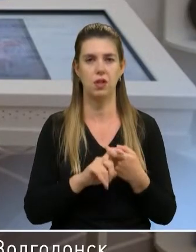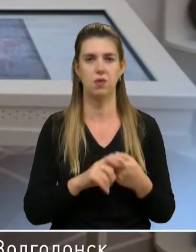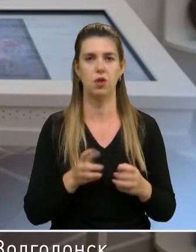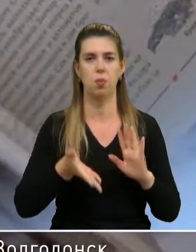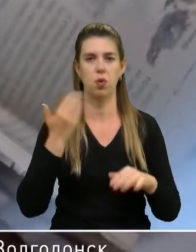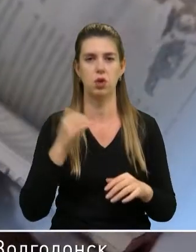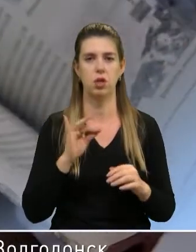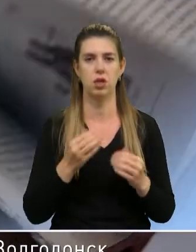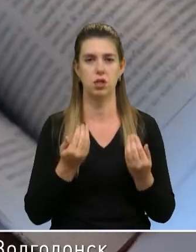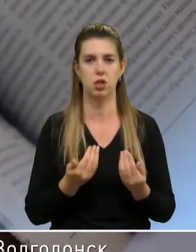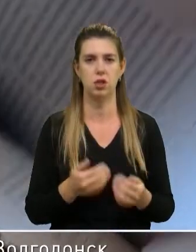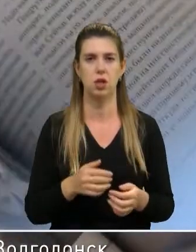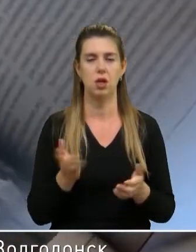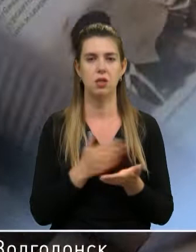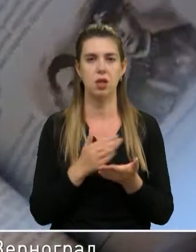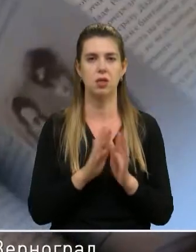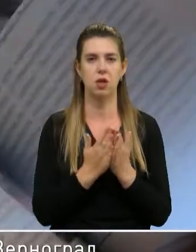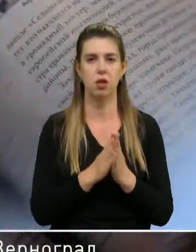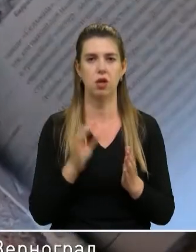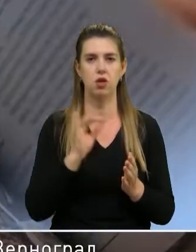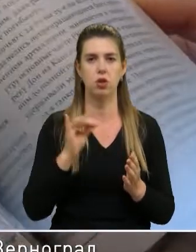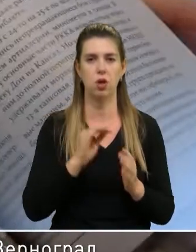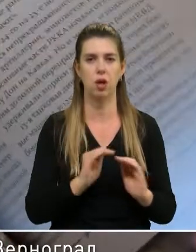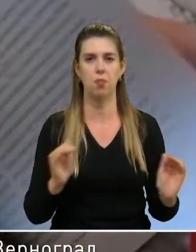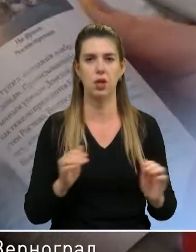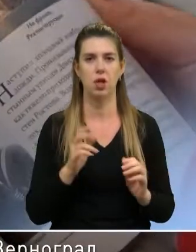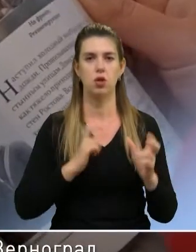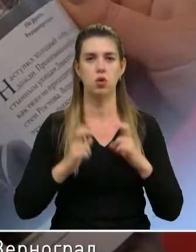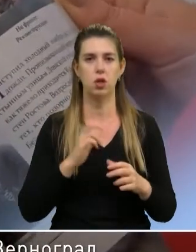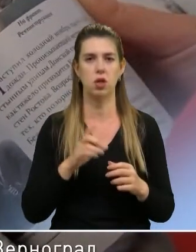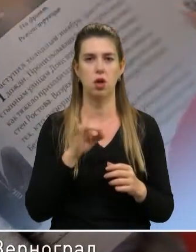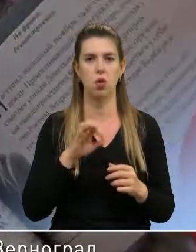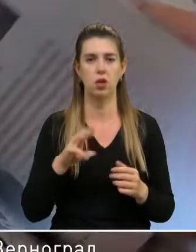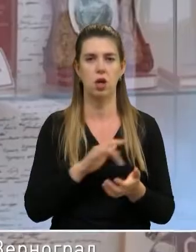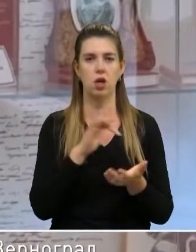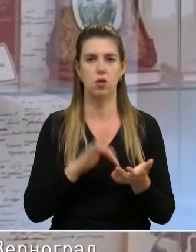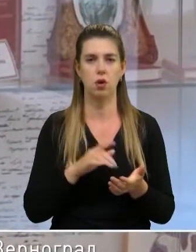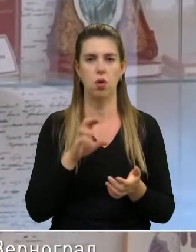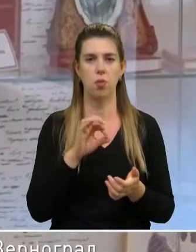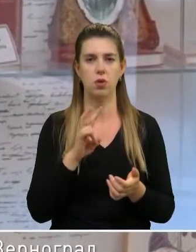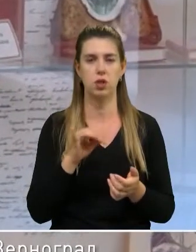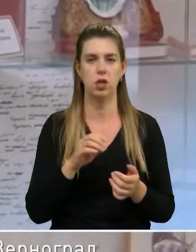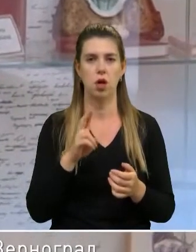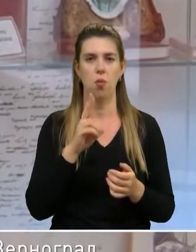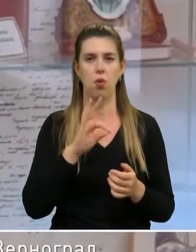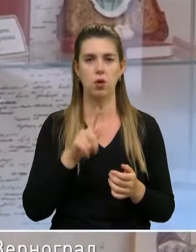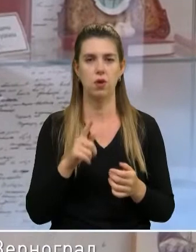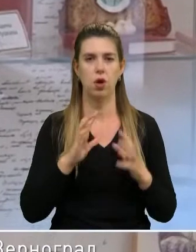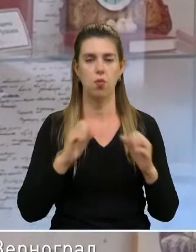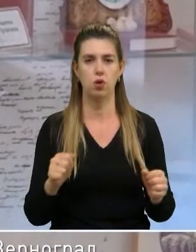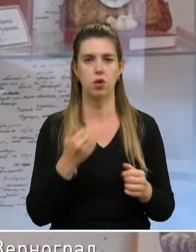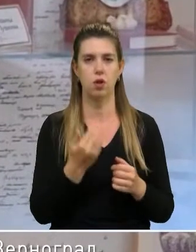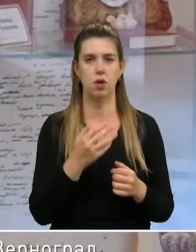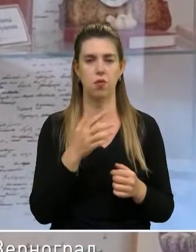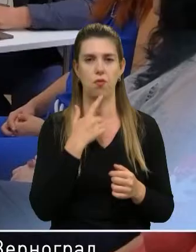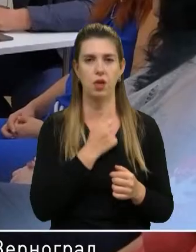не будет будущего. На страницах книги истории ребят из студенческой роты городского ополчения, подвиги мужественных бойцов на фронте